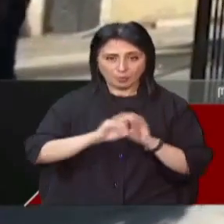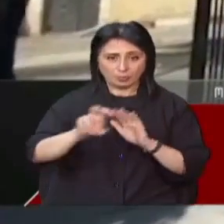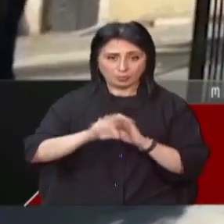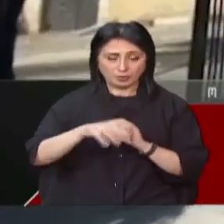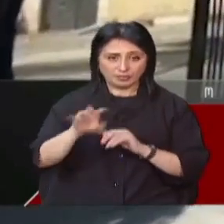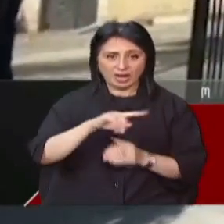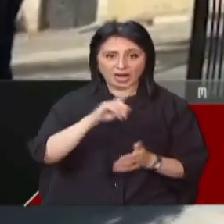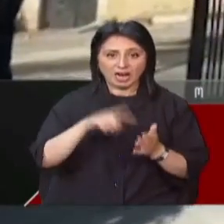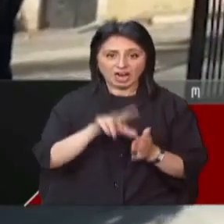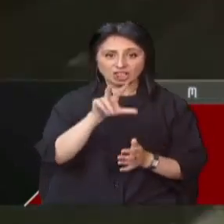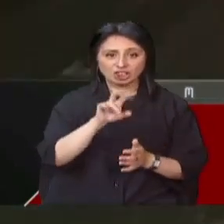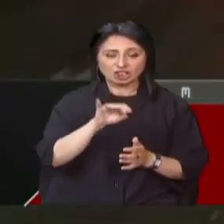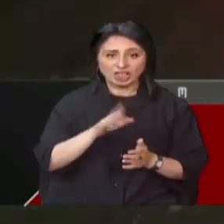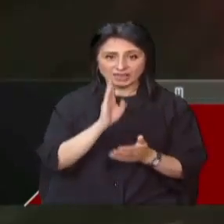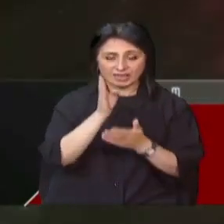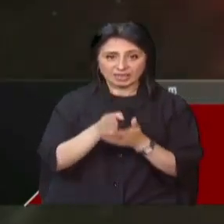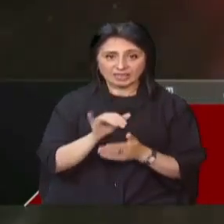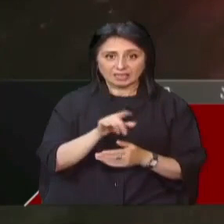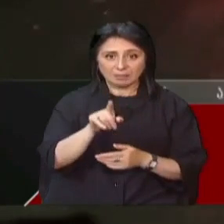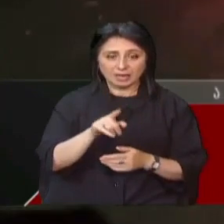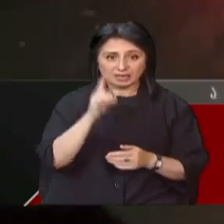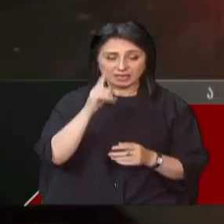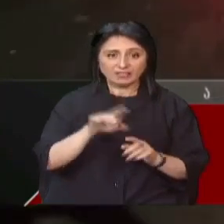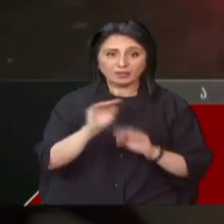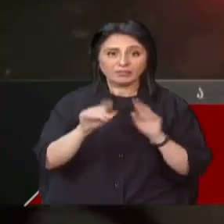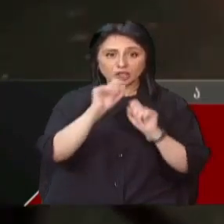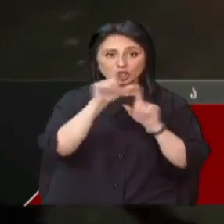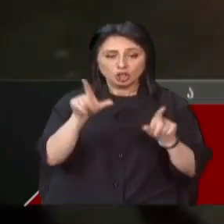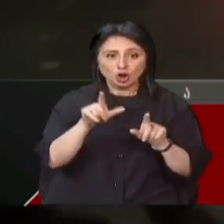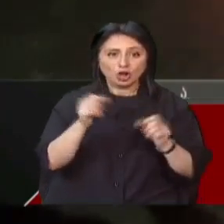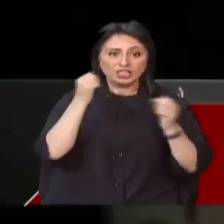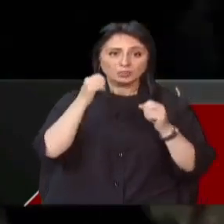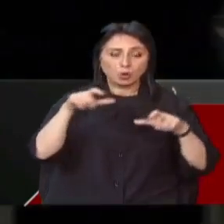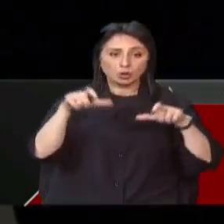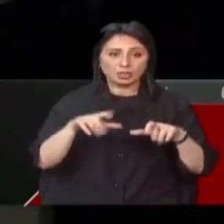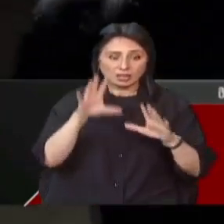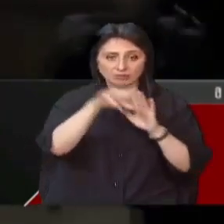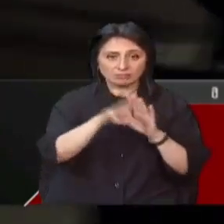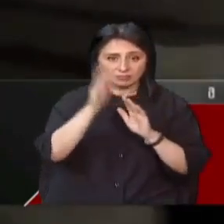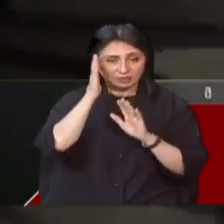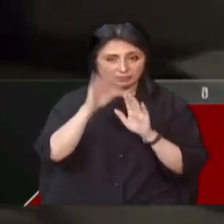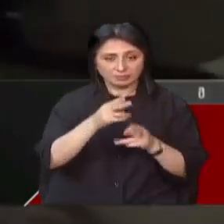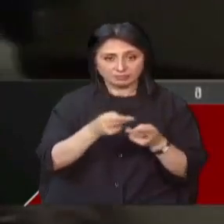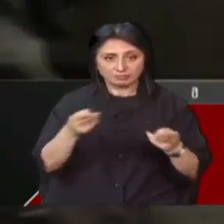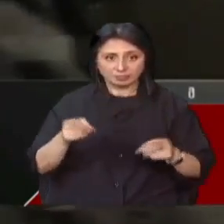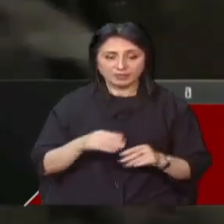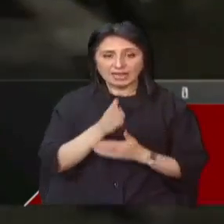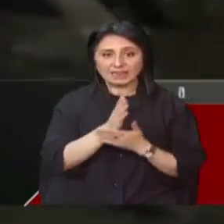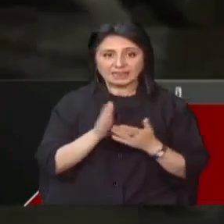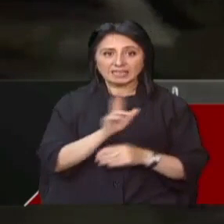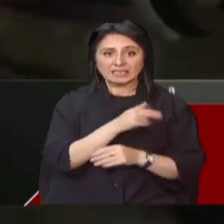და ქალაქ ჯენინს მიაშურა, სადაც მათგან თავსება სკოლებისა თუ სპორტული დარბაზების შენობებში ცდილობენ. ნაწილი